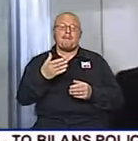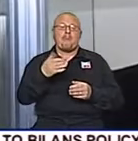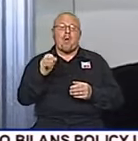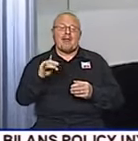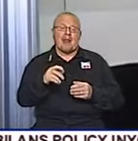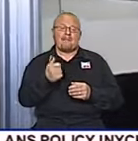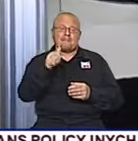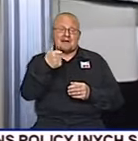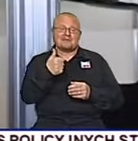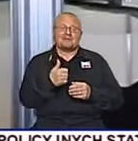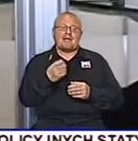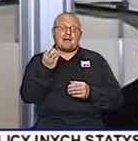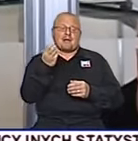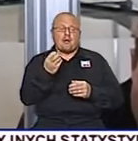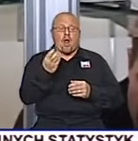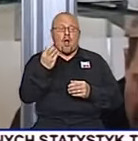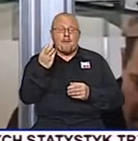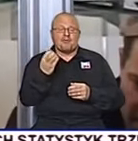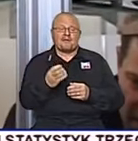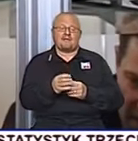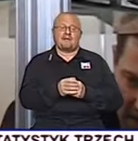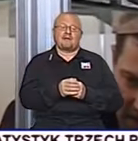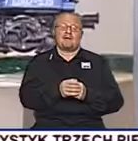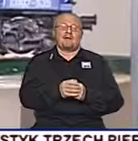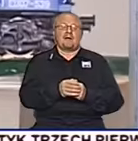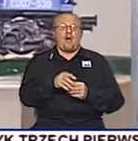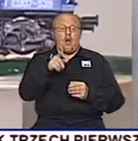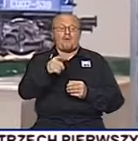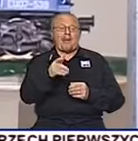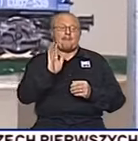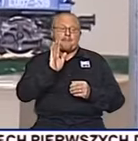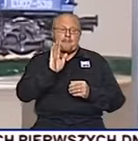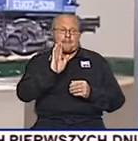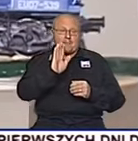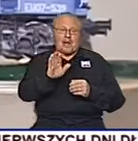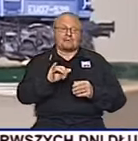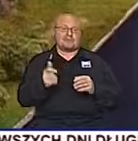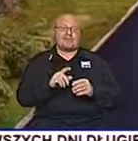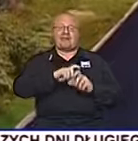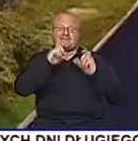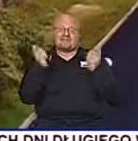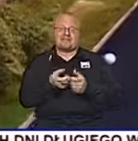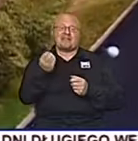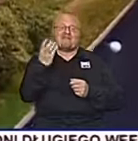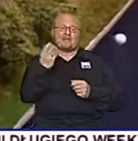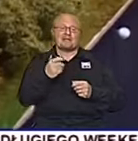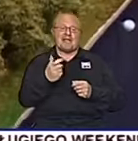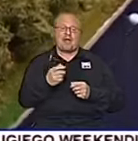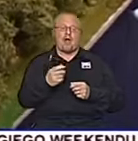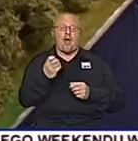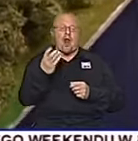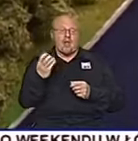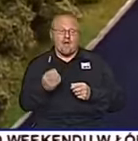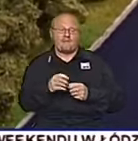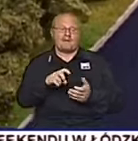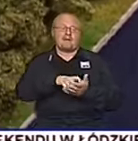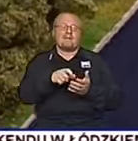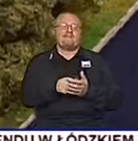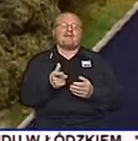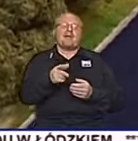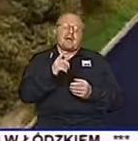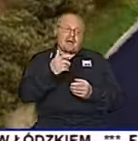elektrycznej EU07. To ona pojawia się właśnie na wszystkich dworcach kolejowych. Kolekcjonerzy na miniaturę czekali przeszło 4